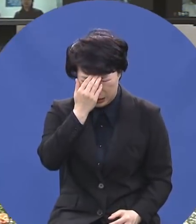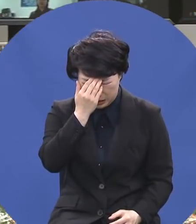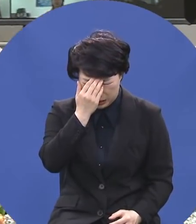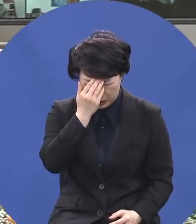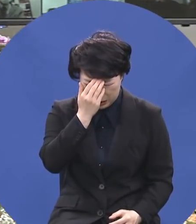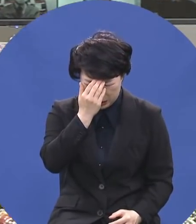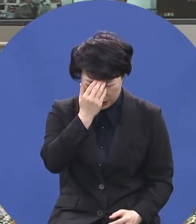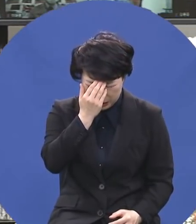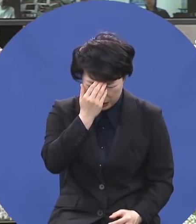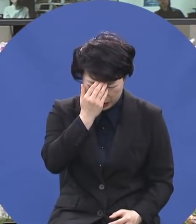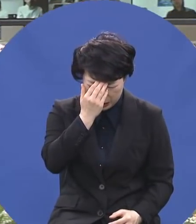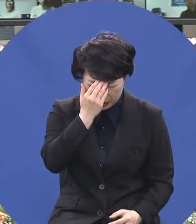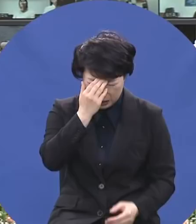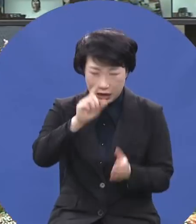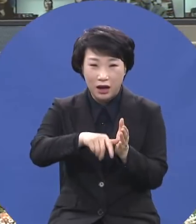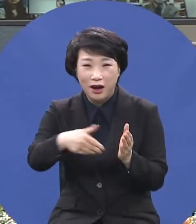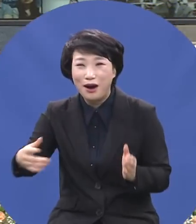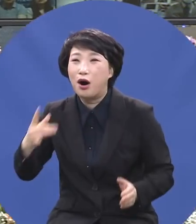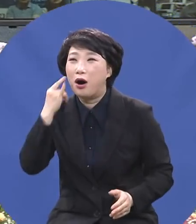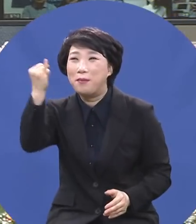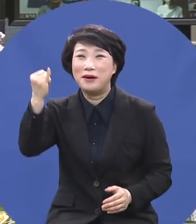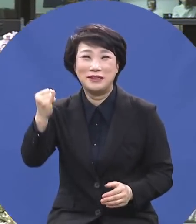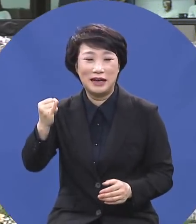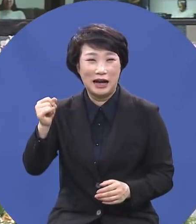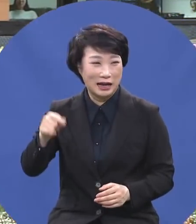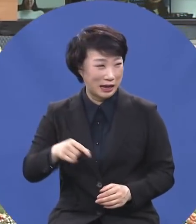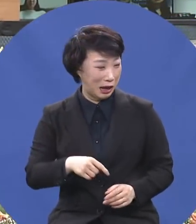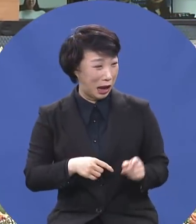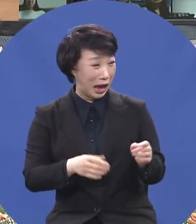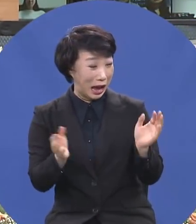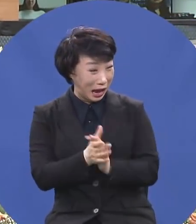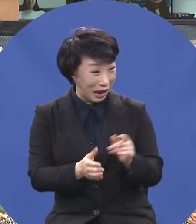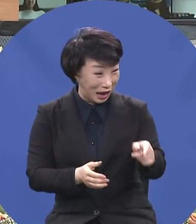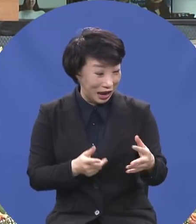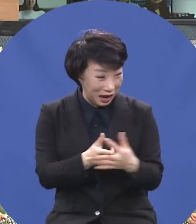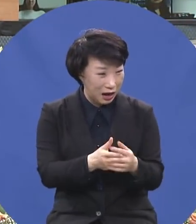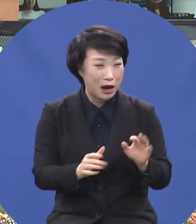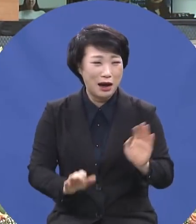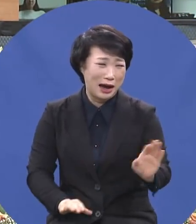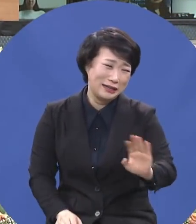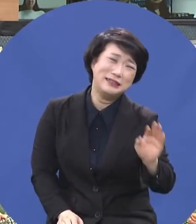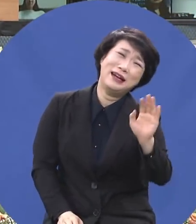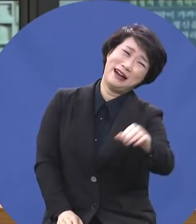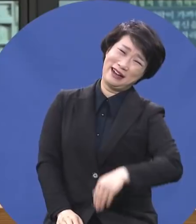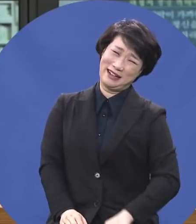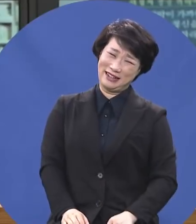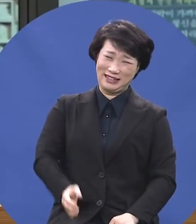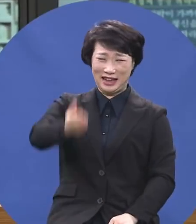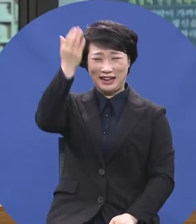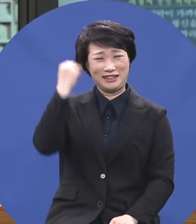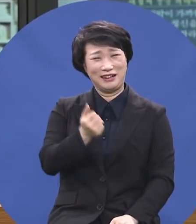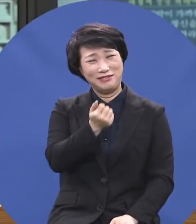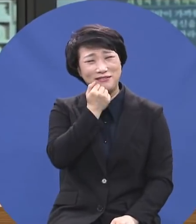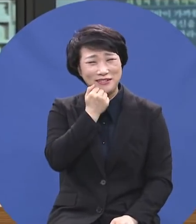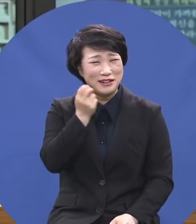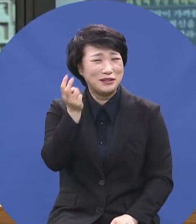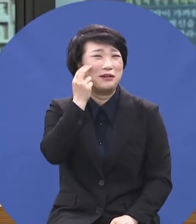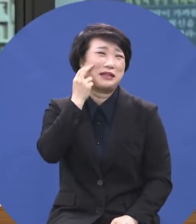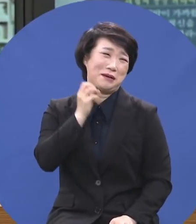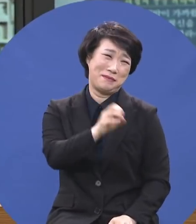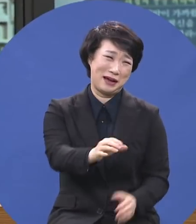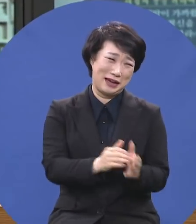어머니가 그 사실을 알고 나를 설득시킵니다. 아니다. 그때 그냥 누나가 해본 놀이고